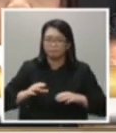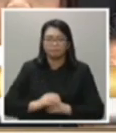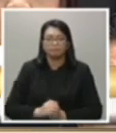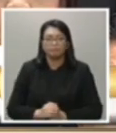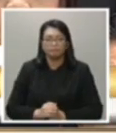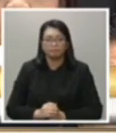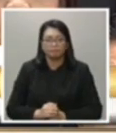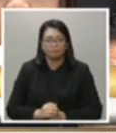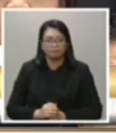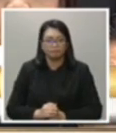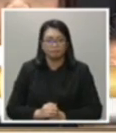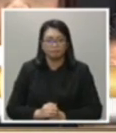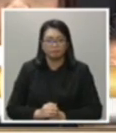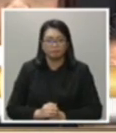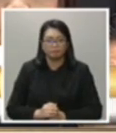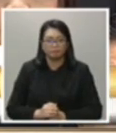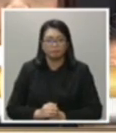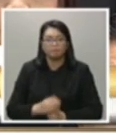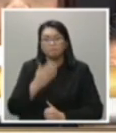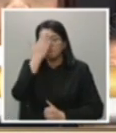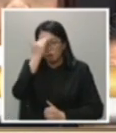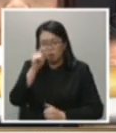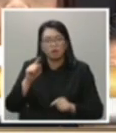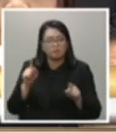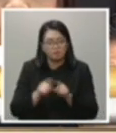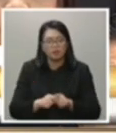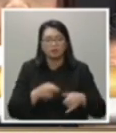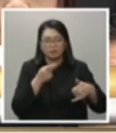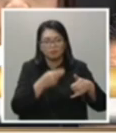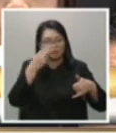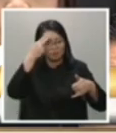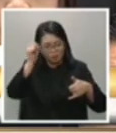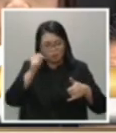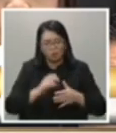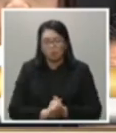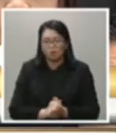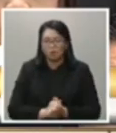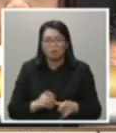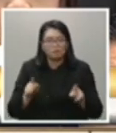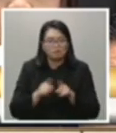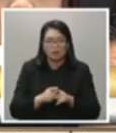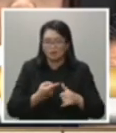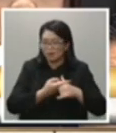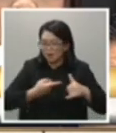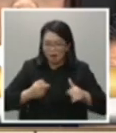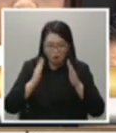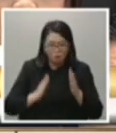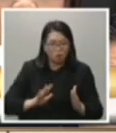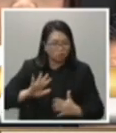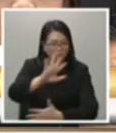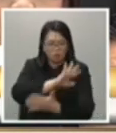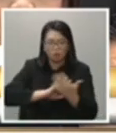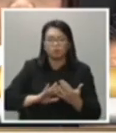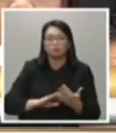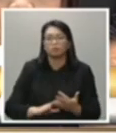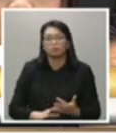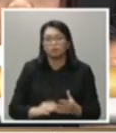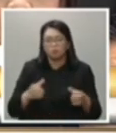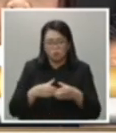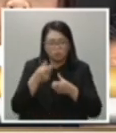จเพราะว่าท่านกำลังจะฆ่าคนทั้งประเทศไล่ไปตั้งแต่เกษตรกรผู้ใช้แรงงานนักศึกษาที่จบ